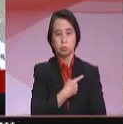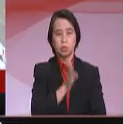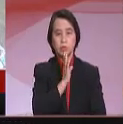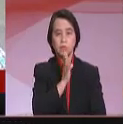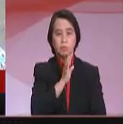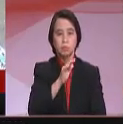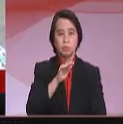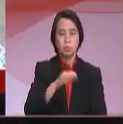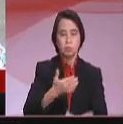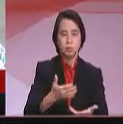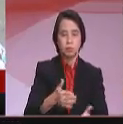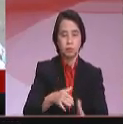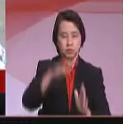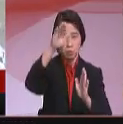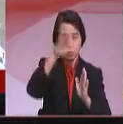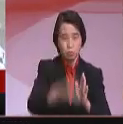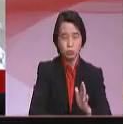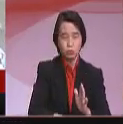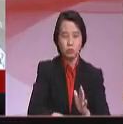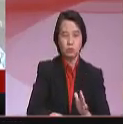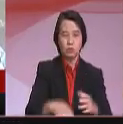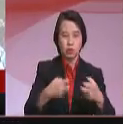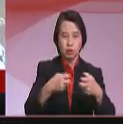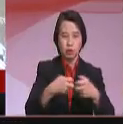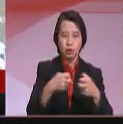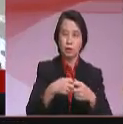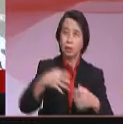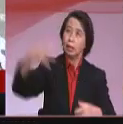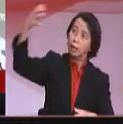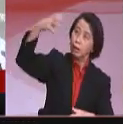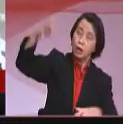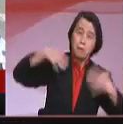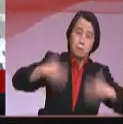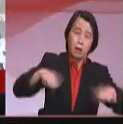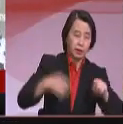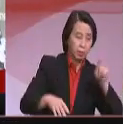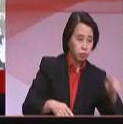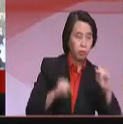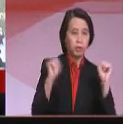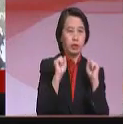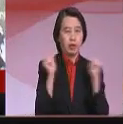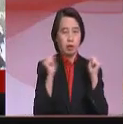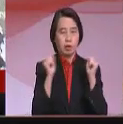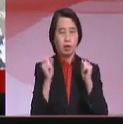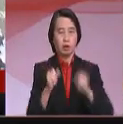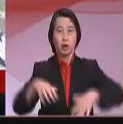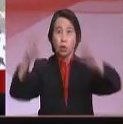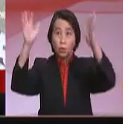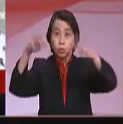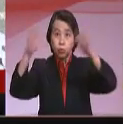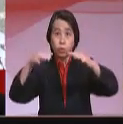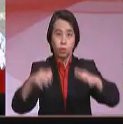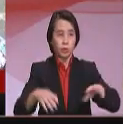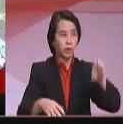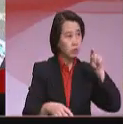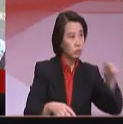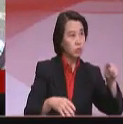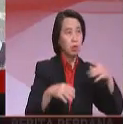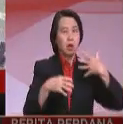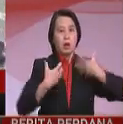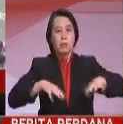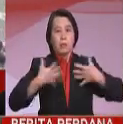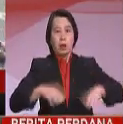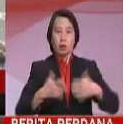nak kurangkan elektrik tak boleh lah. Cuaca panas nak guna aircon, hujan nak guna heater. So overall